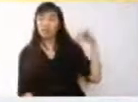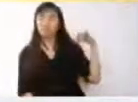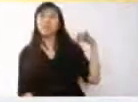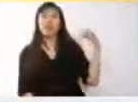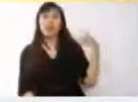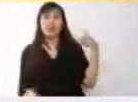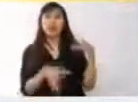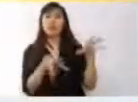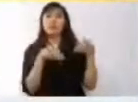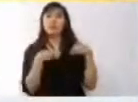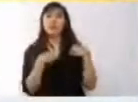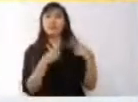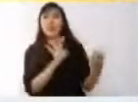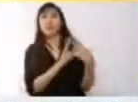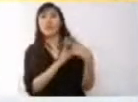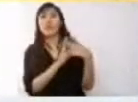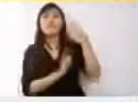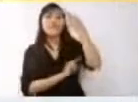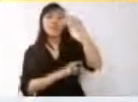Naka-live na po tayo, Secretary Roque.